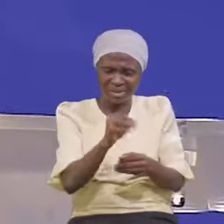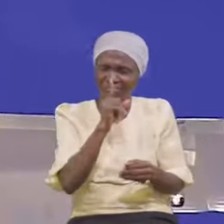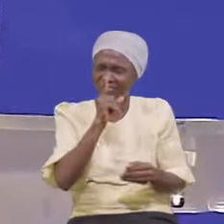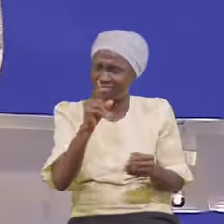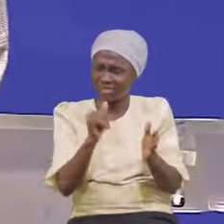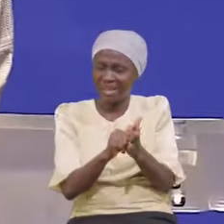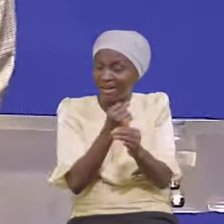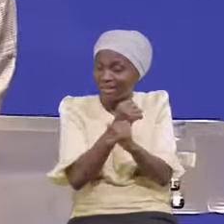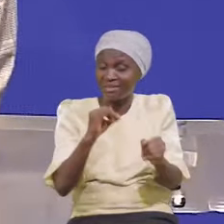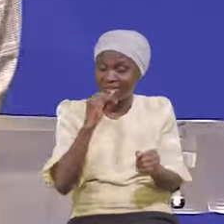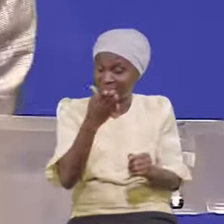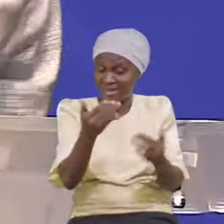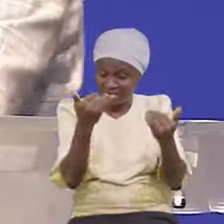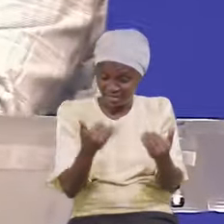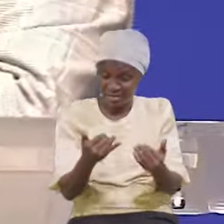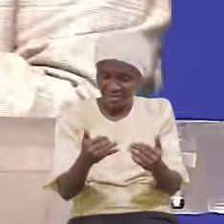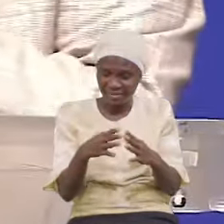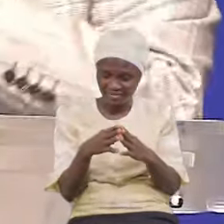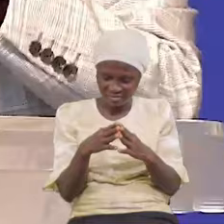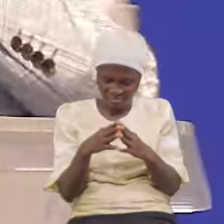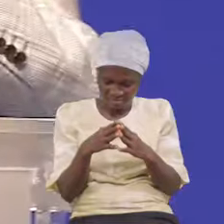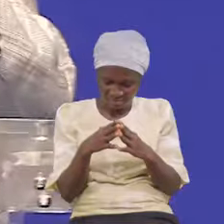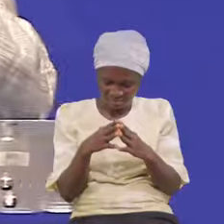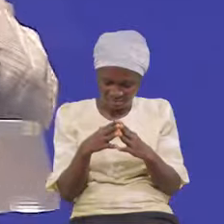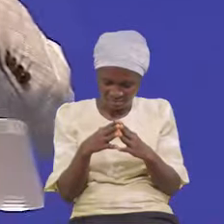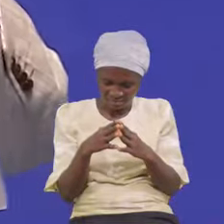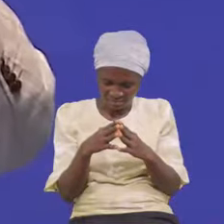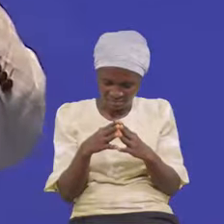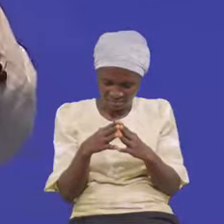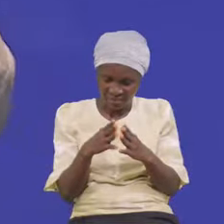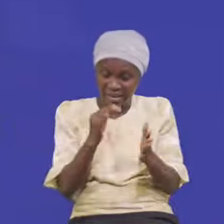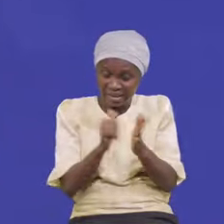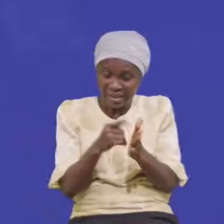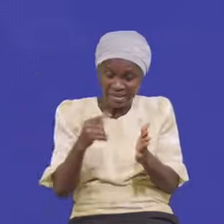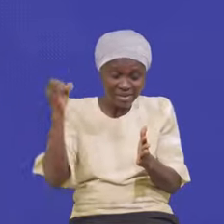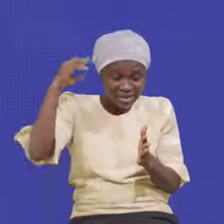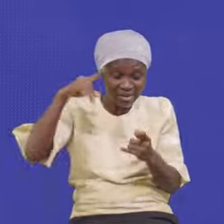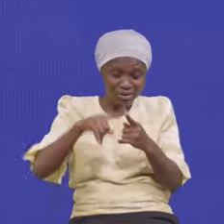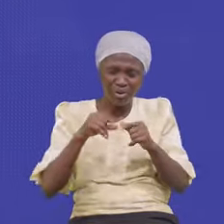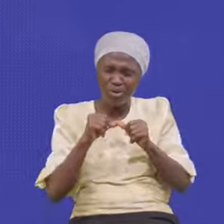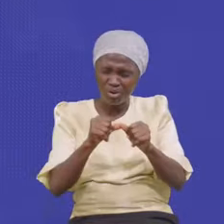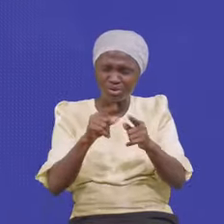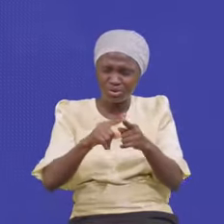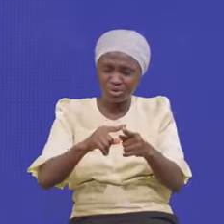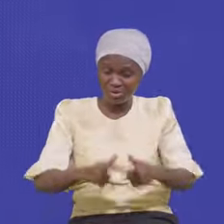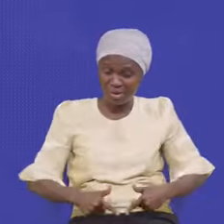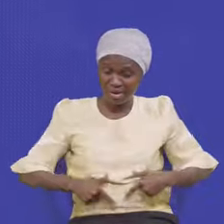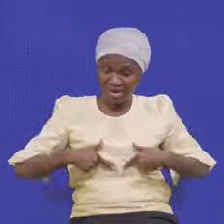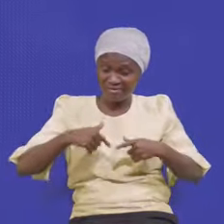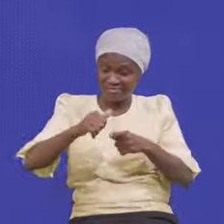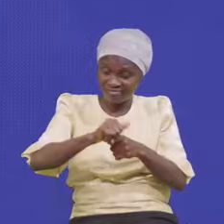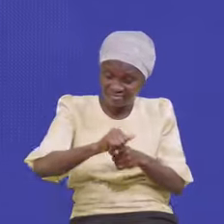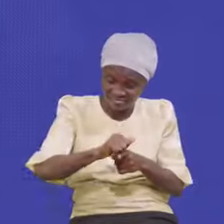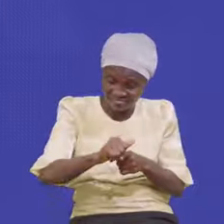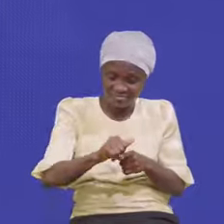is there right now రక్షణ ఇప్పుడు వారి మధ్య ఉన్నదని నిశ్చయత వారికి అనుగ్రహించండి and the grace to keep on living కేవలం జీవము గల దాని